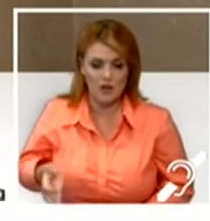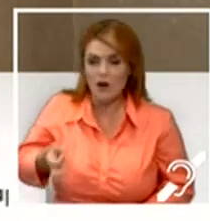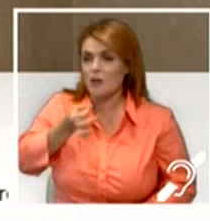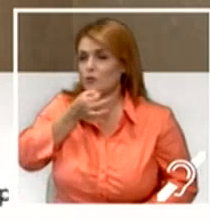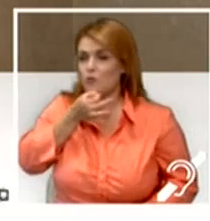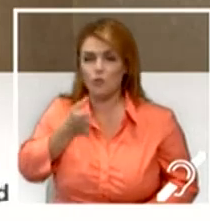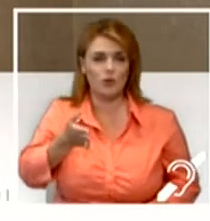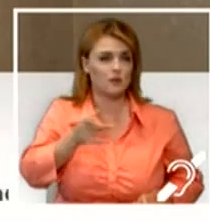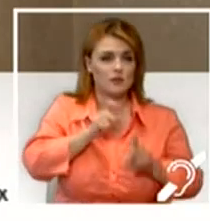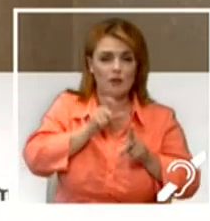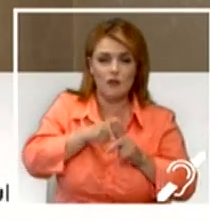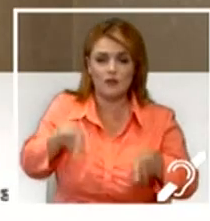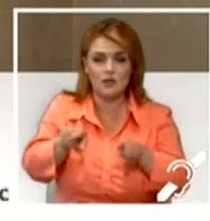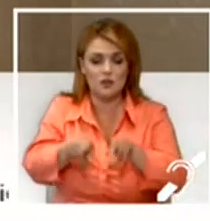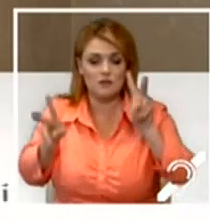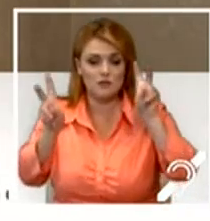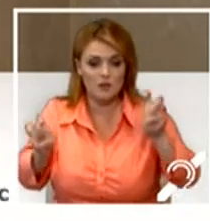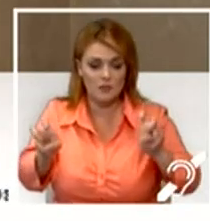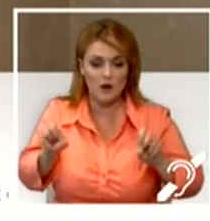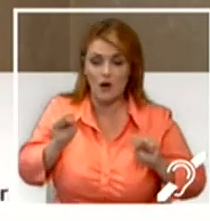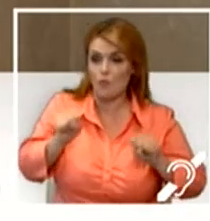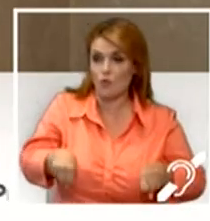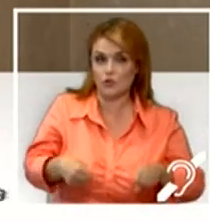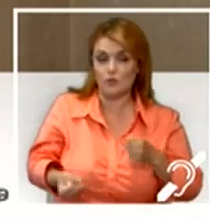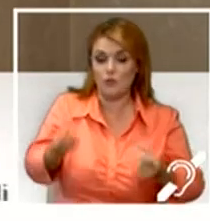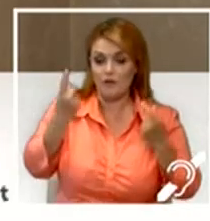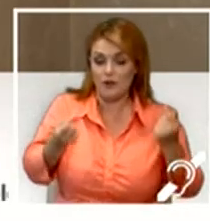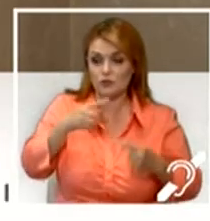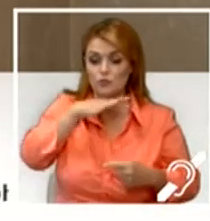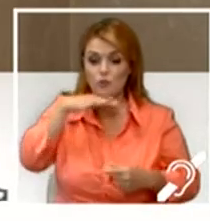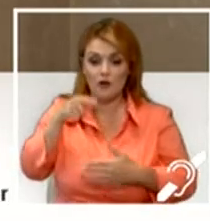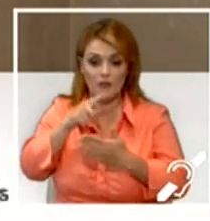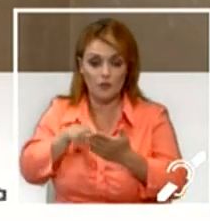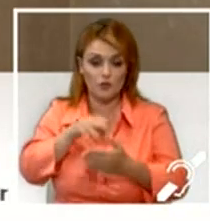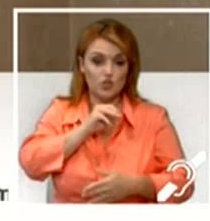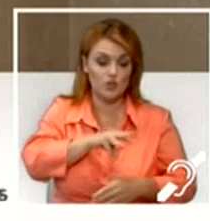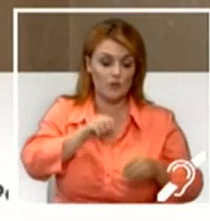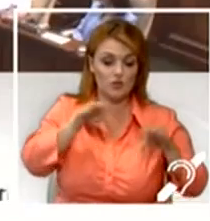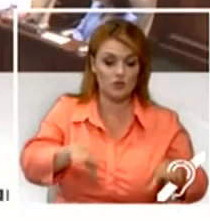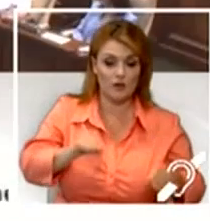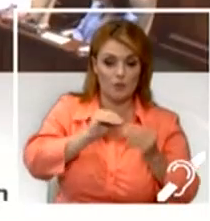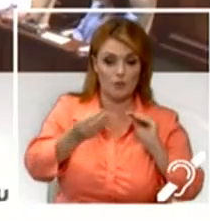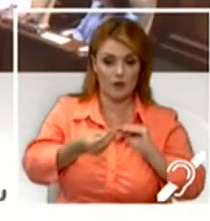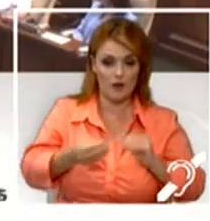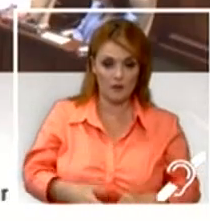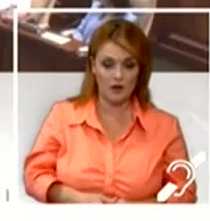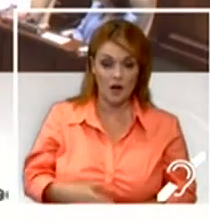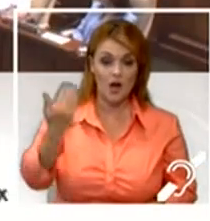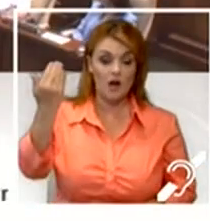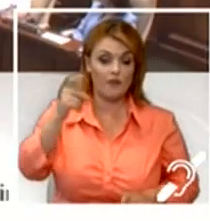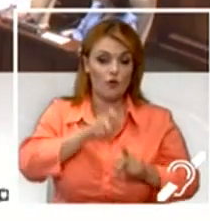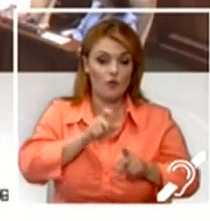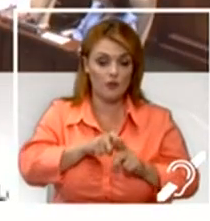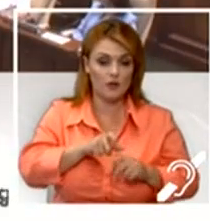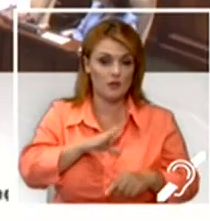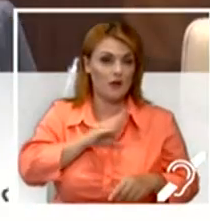de acest gen aduce mai multe întrebări decât rezolvarea problemei propriu-zise. Declarația nu a fost